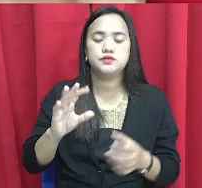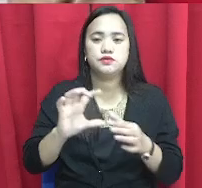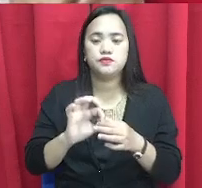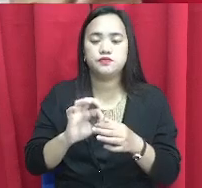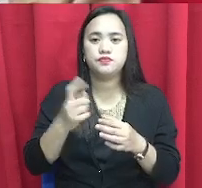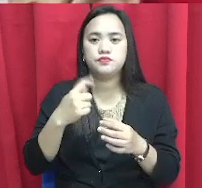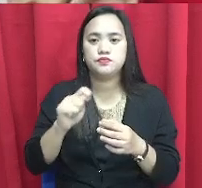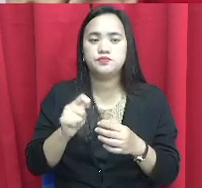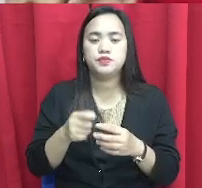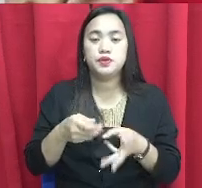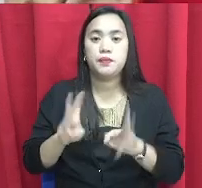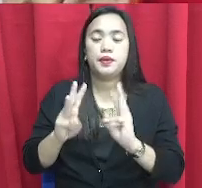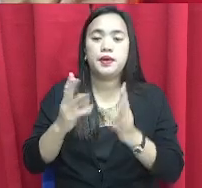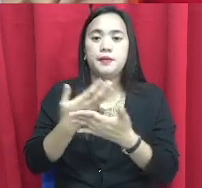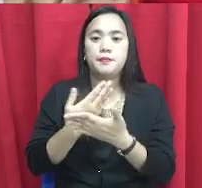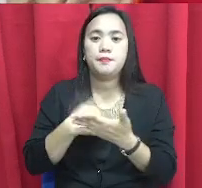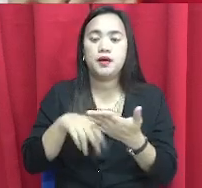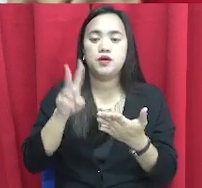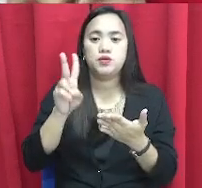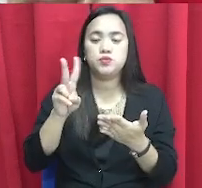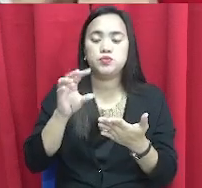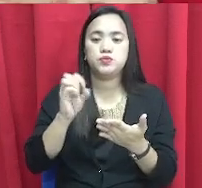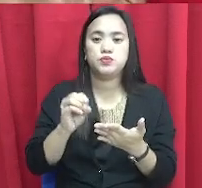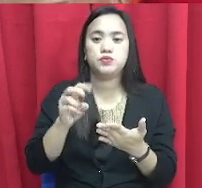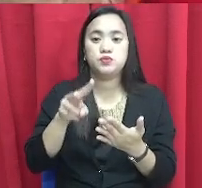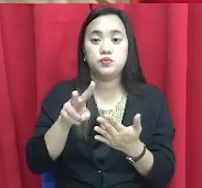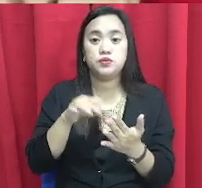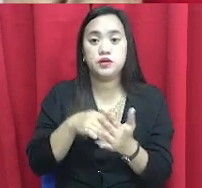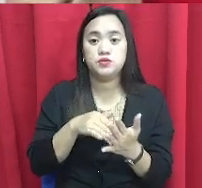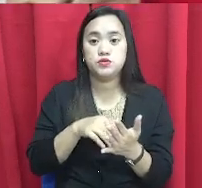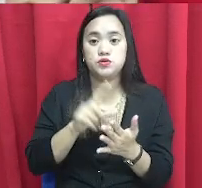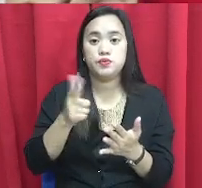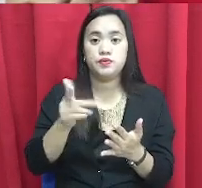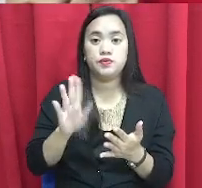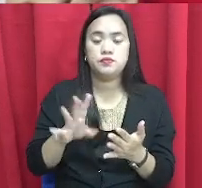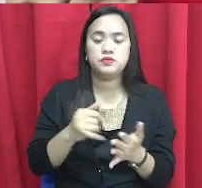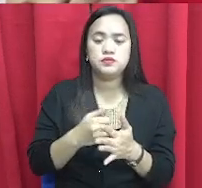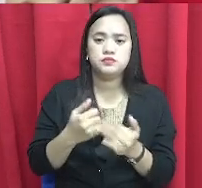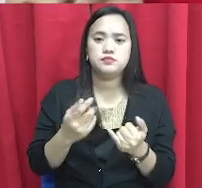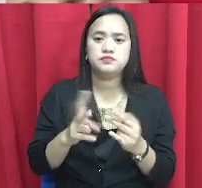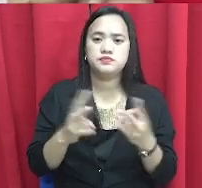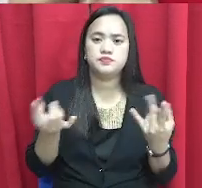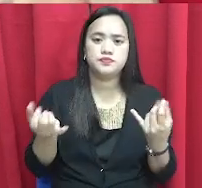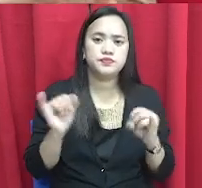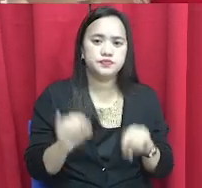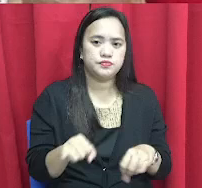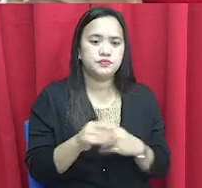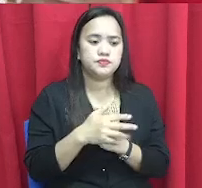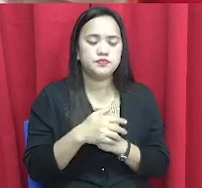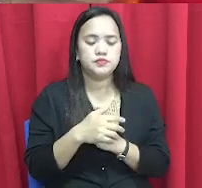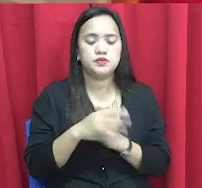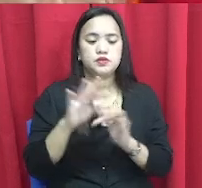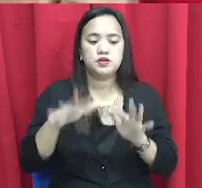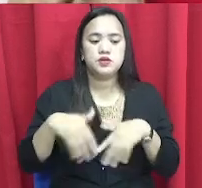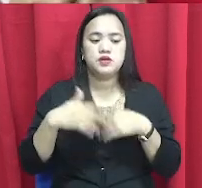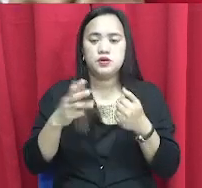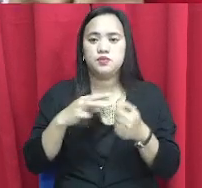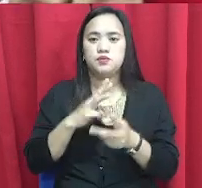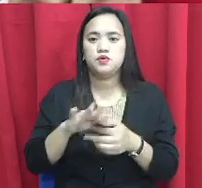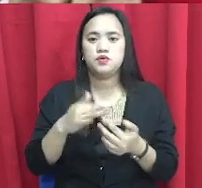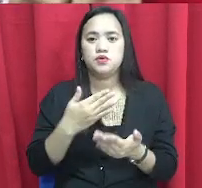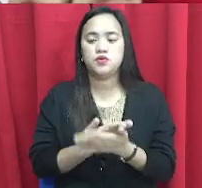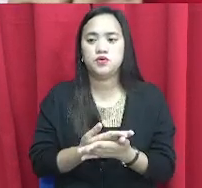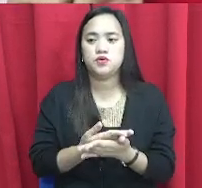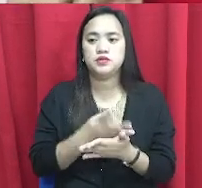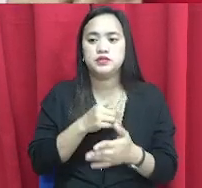way back nakaraang taong 2023 ay binahagi niya po sa atin kung paano po natin ma-develop ang atin